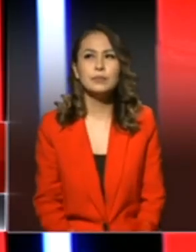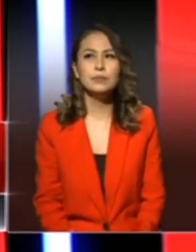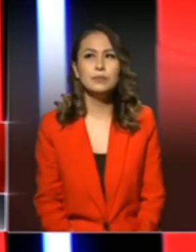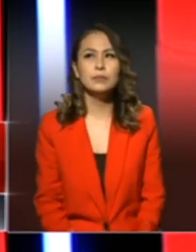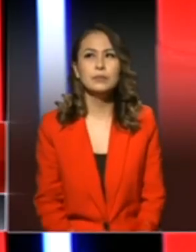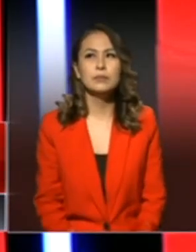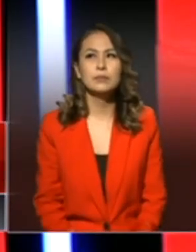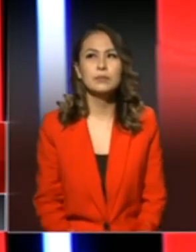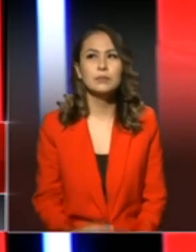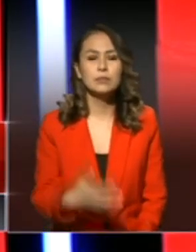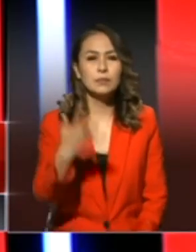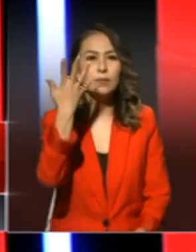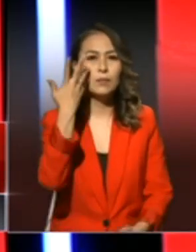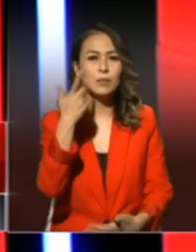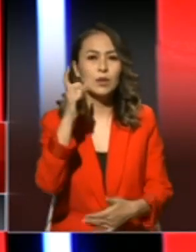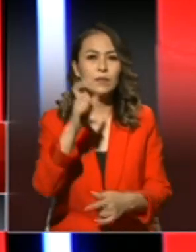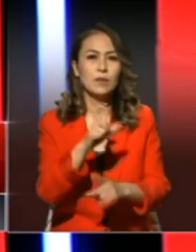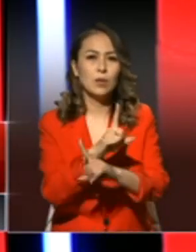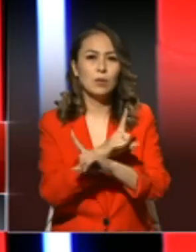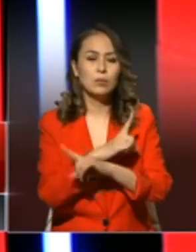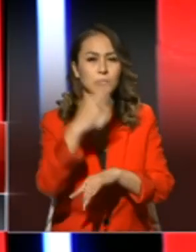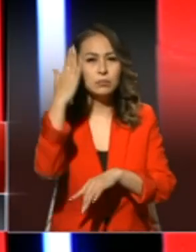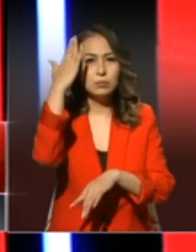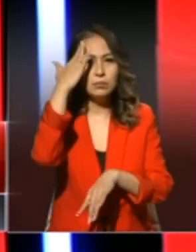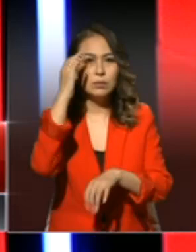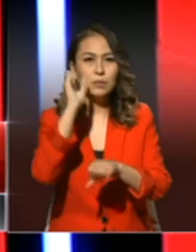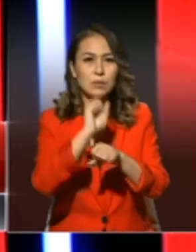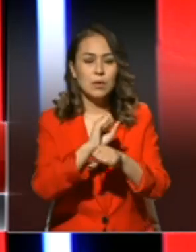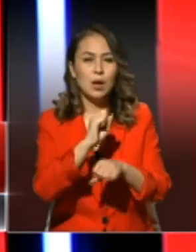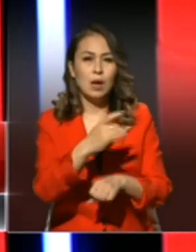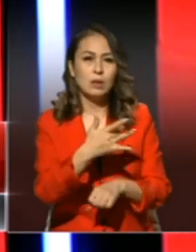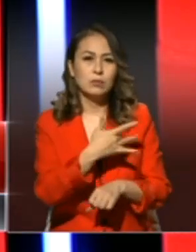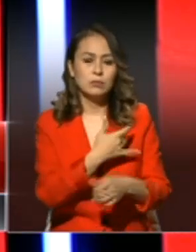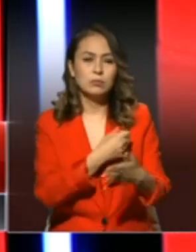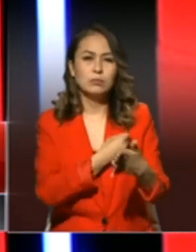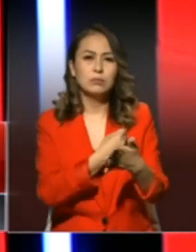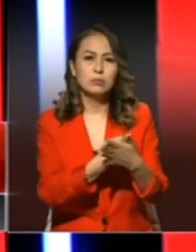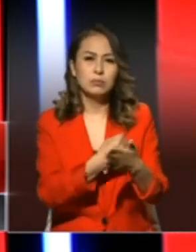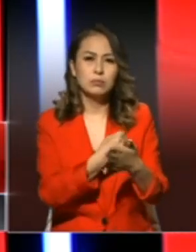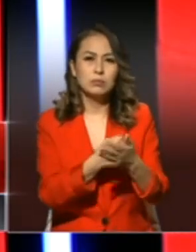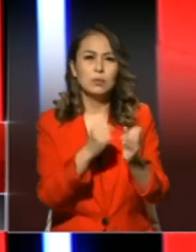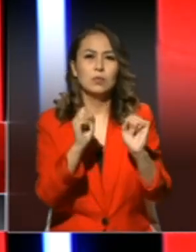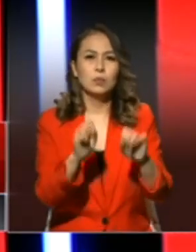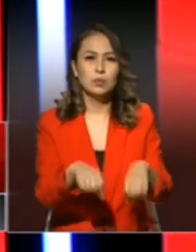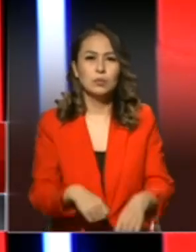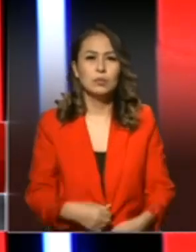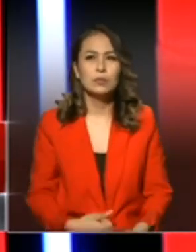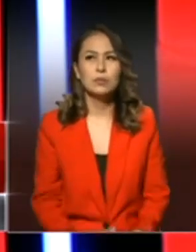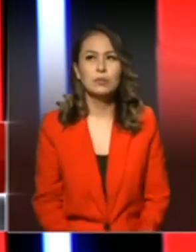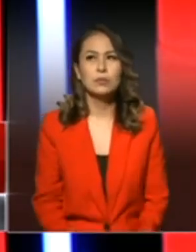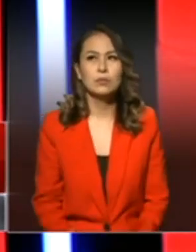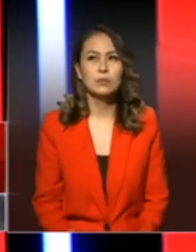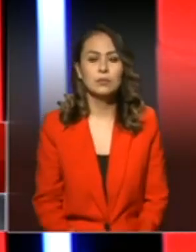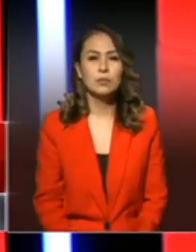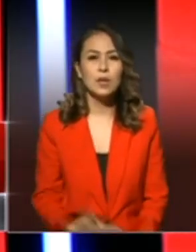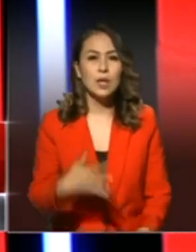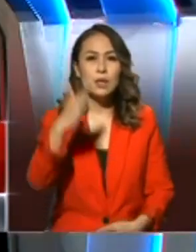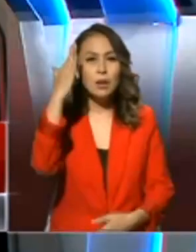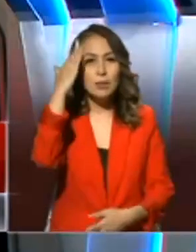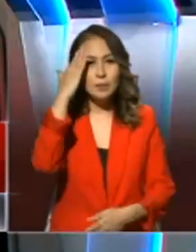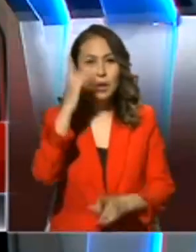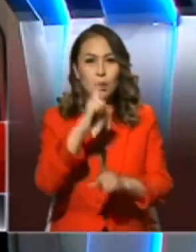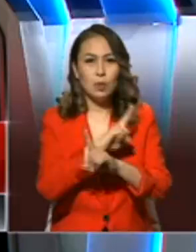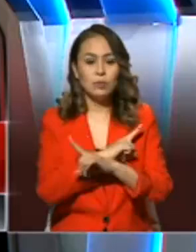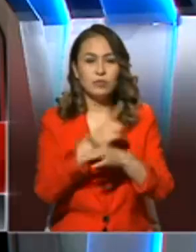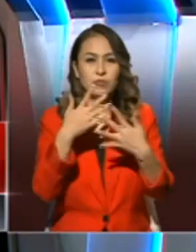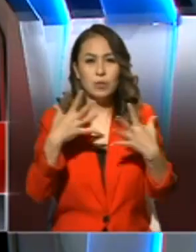тоқтаған кезде, миы өлген кезде. Жүрегі ол соғып жүре береді ғой. Ми өлімі адамның өлімімен тең болады. Ми өліміне алып